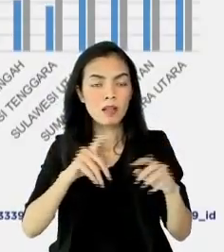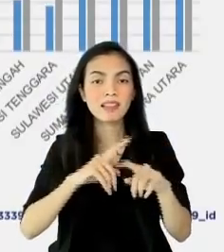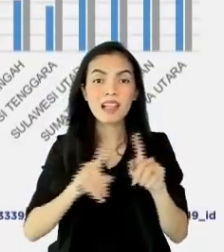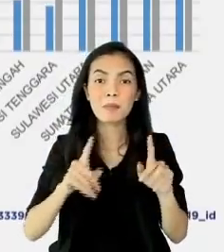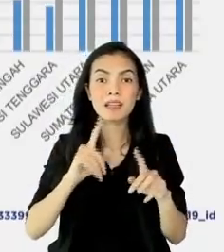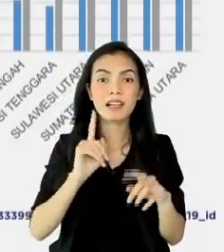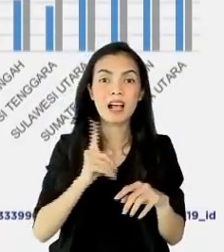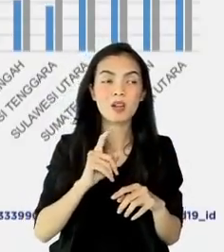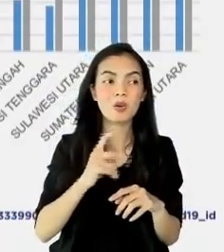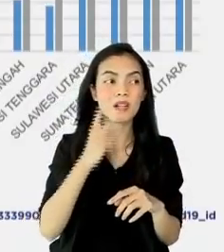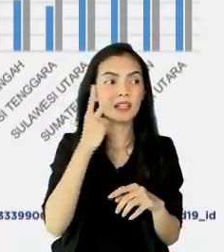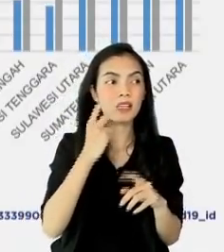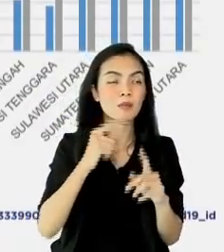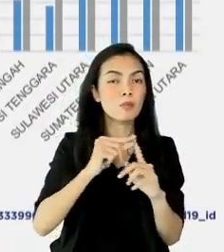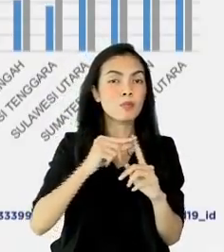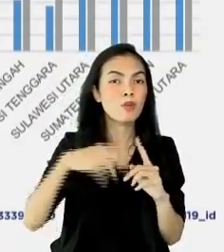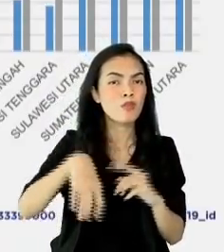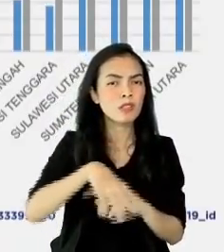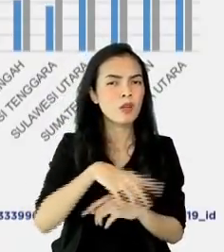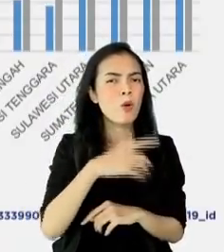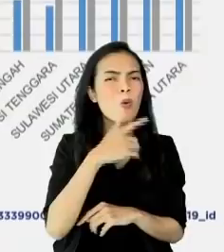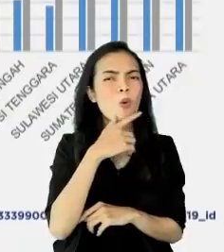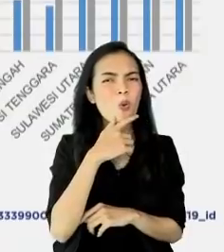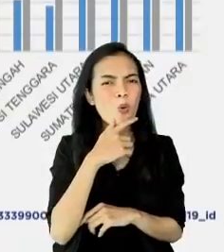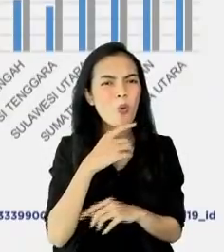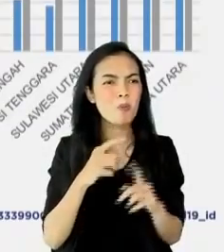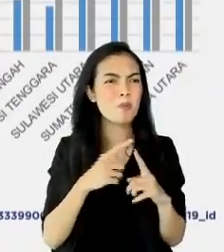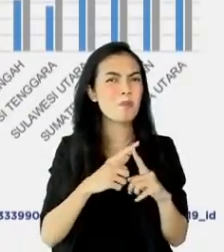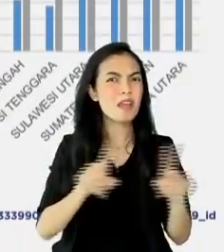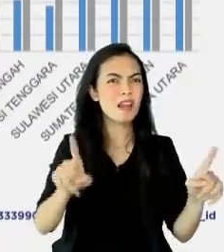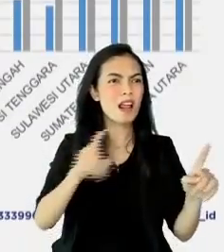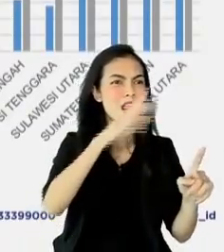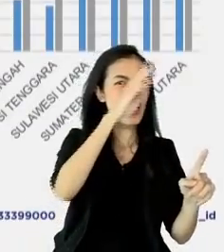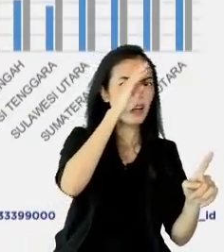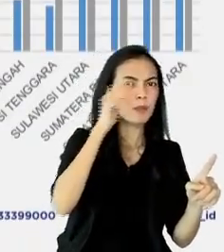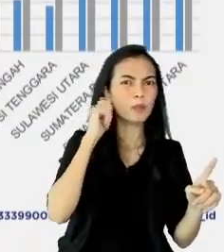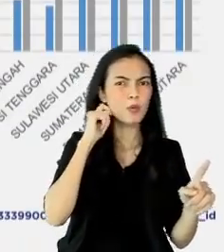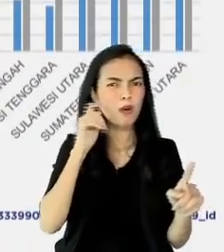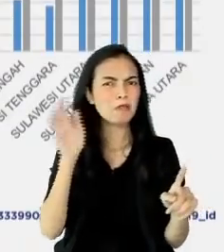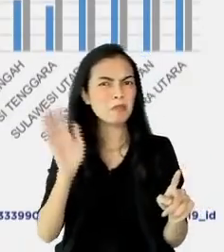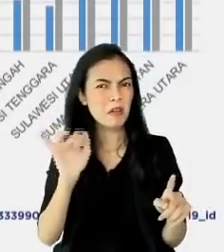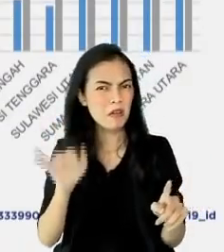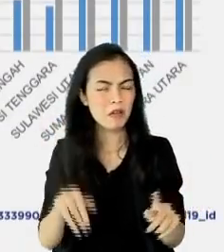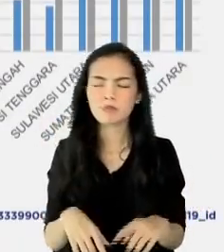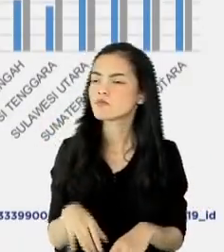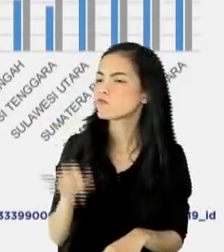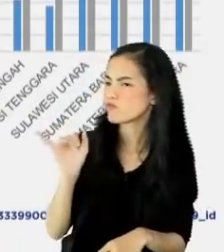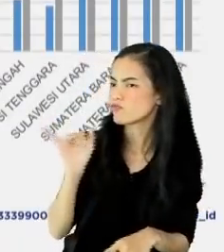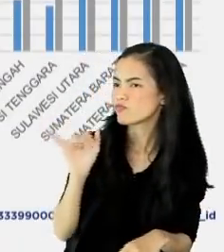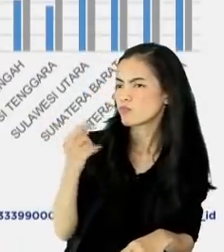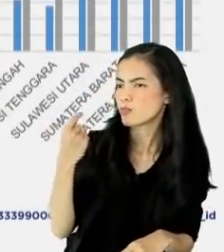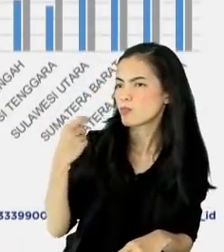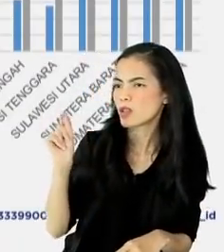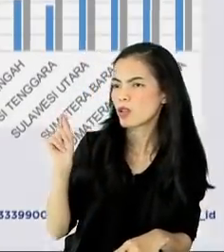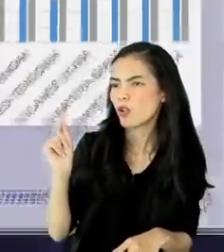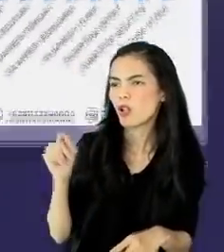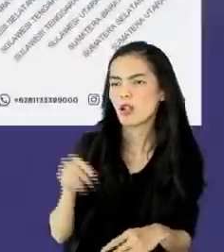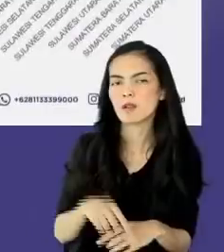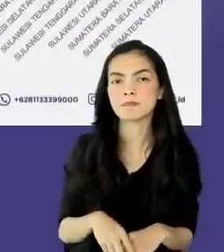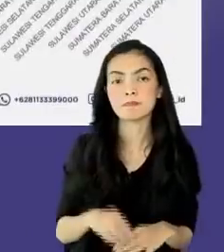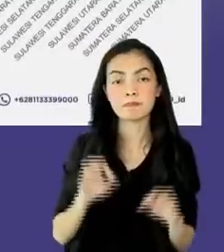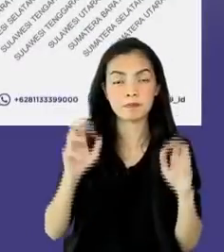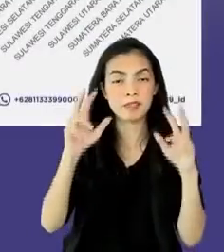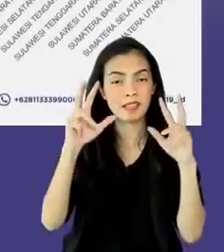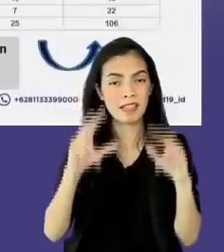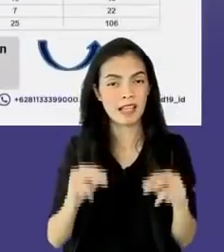secara provinsi ternyata nggak terlalu banyak berbeda ya perempuan dan laki-laki ini kematiannya ya. Ya, Baik. betul. Kita next selanjutnya